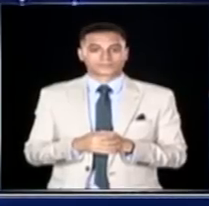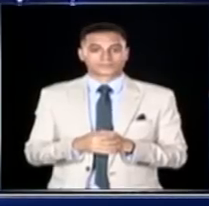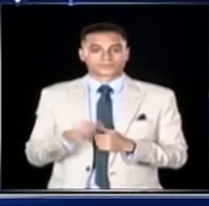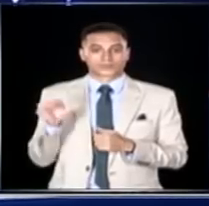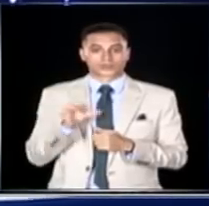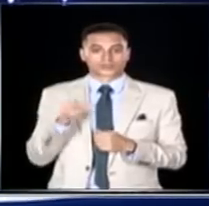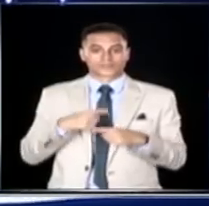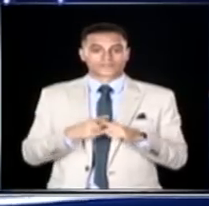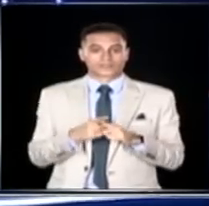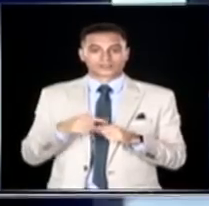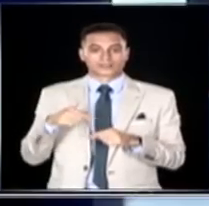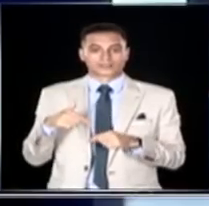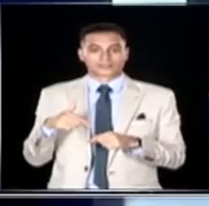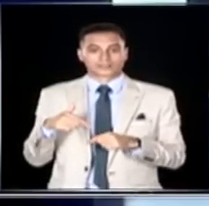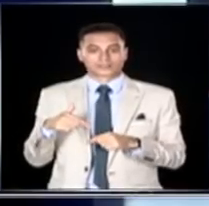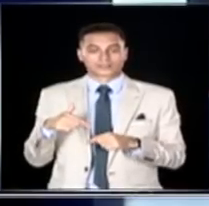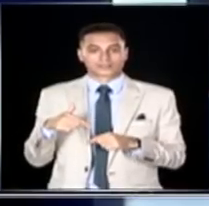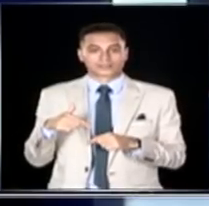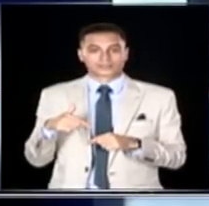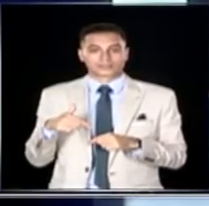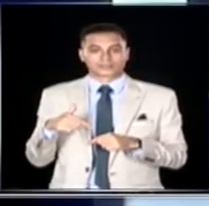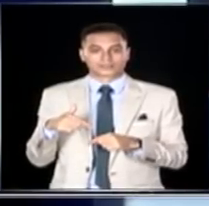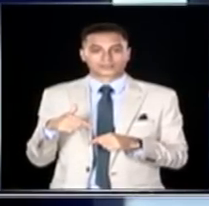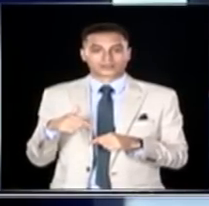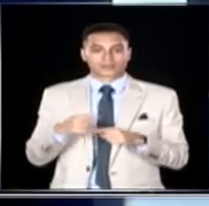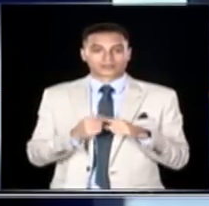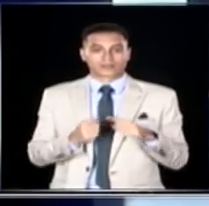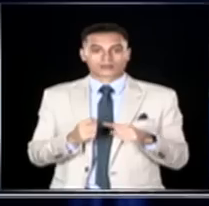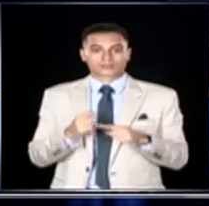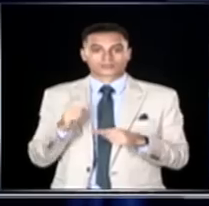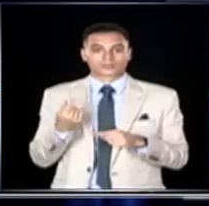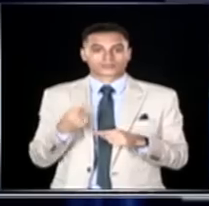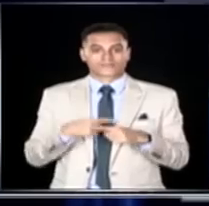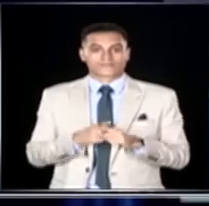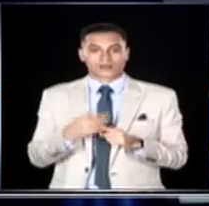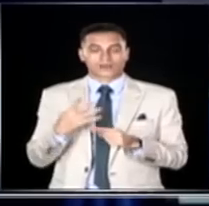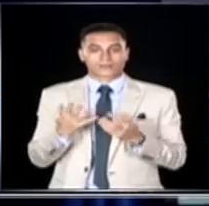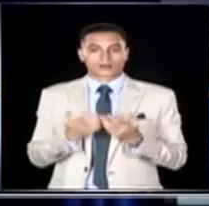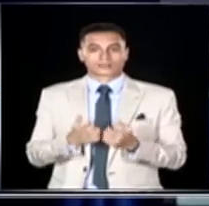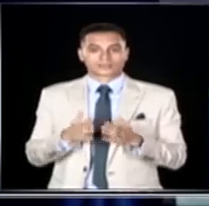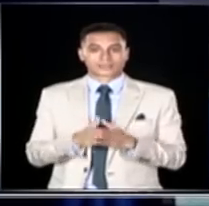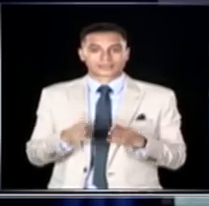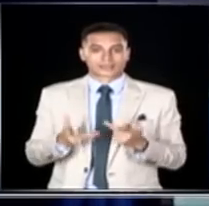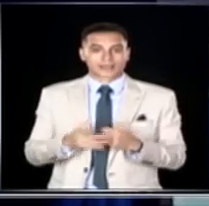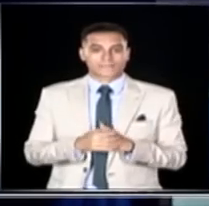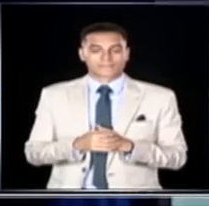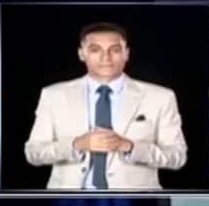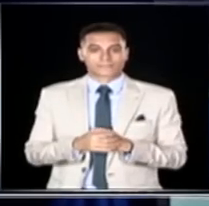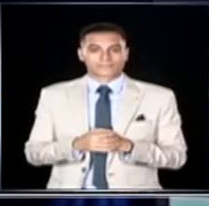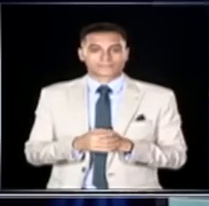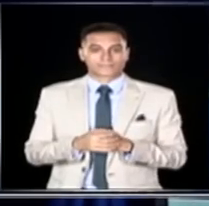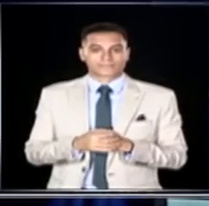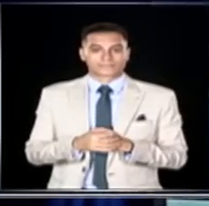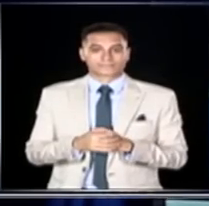19 في 6 ناقص 15 في 4 يساوي كام؟